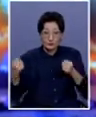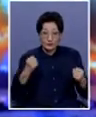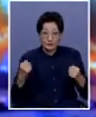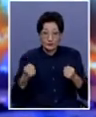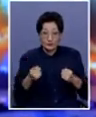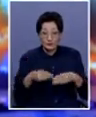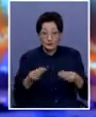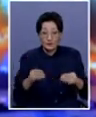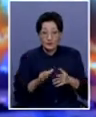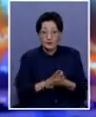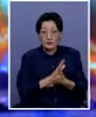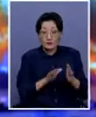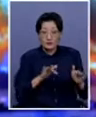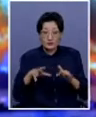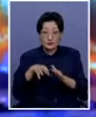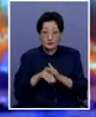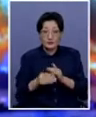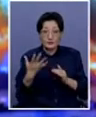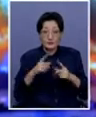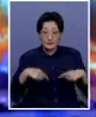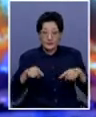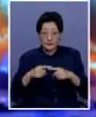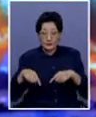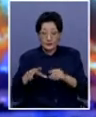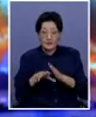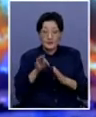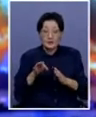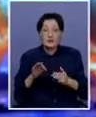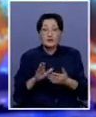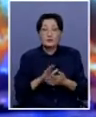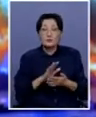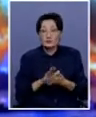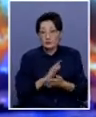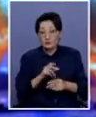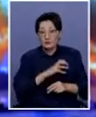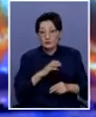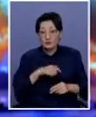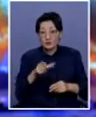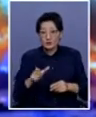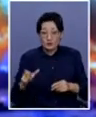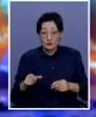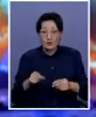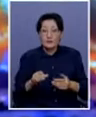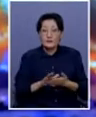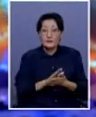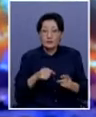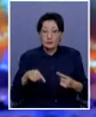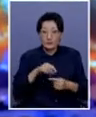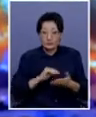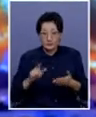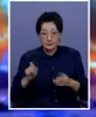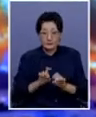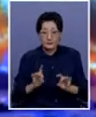табыстауда. Қайырымдылық шарасы аясында 5 мекеме таңдалған. Жақсылық жасауға құмар жомарт жандардың игісі жайлы тілші